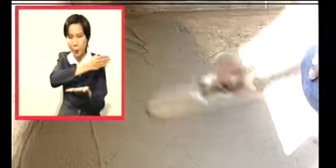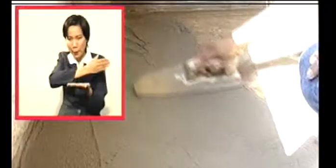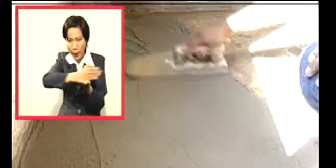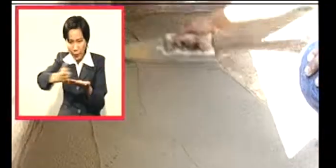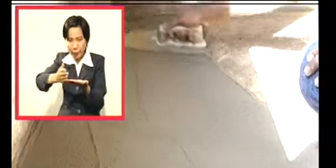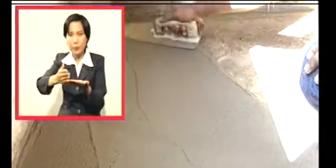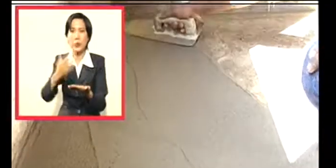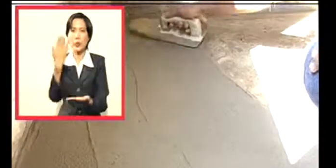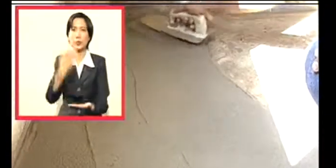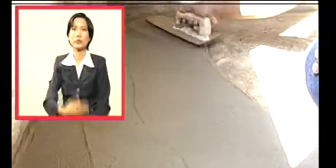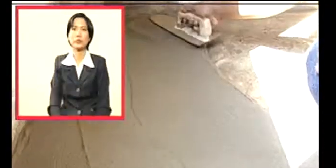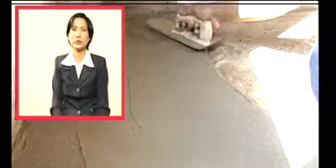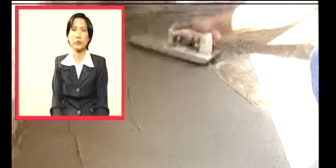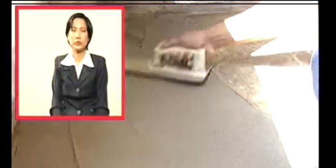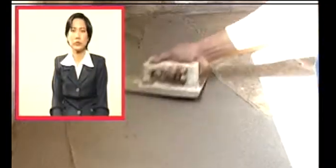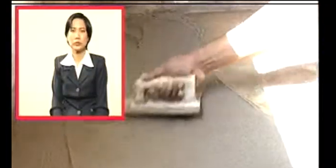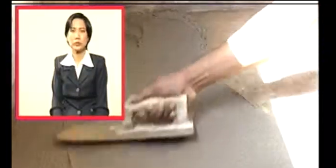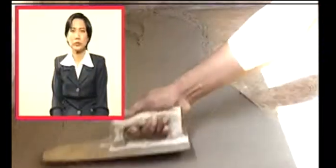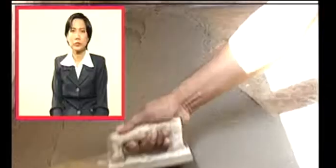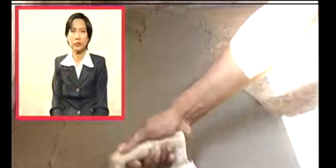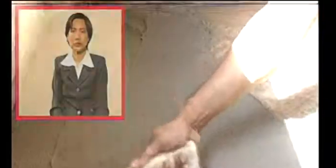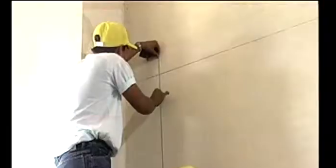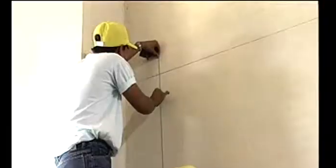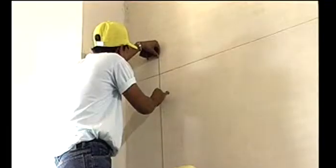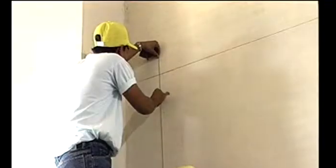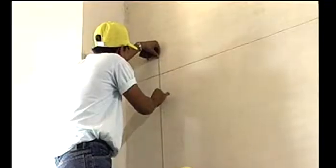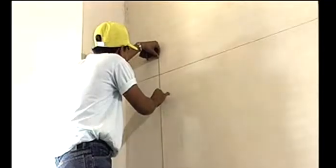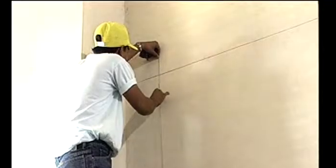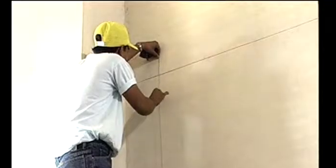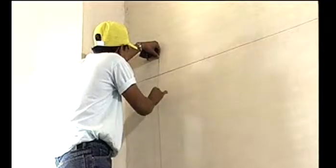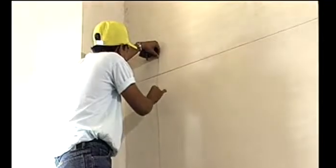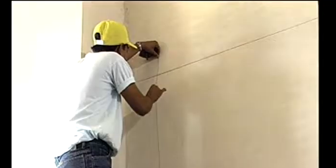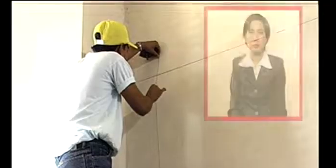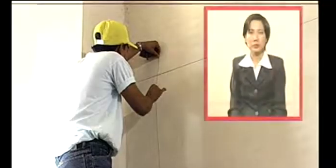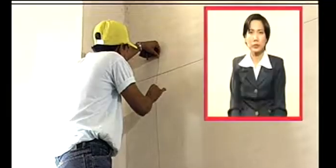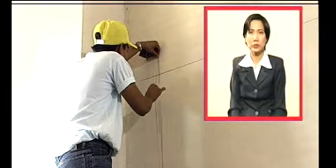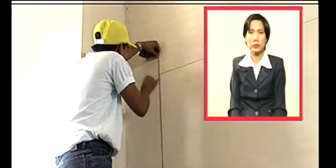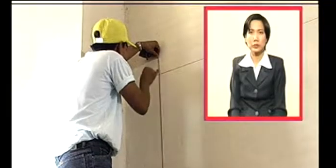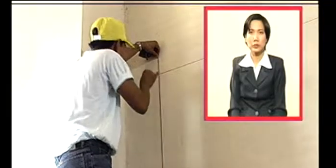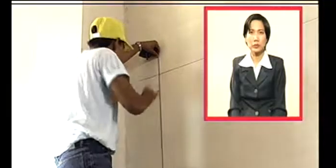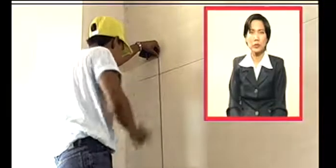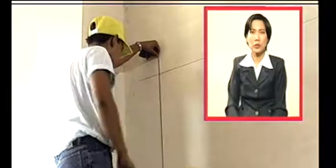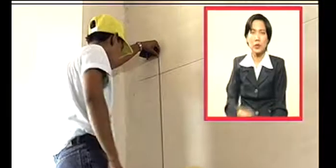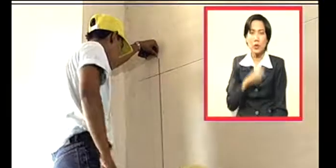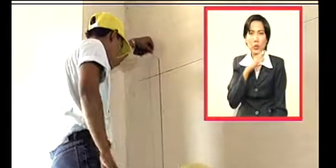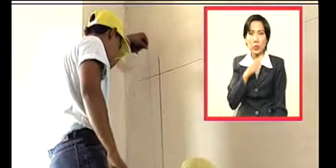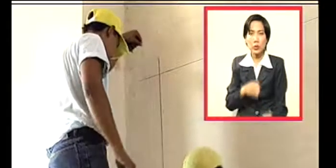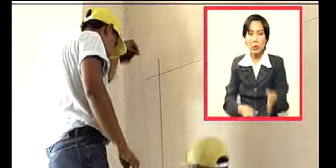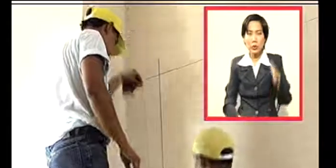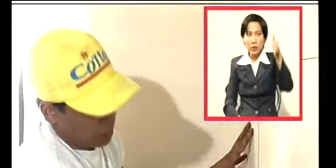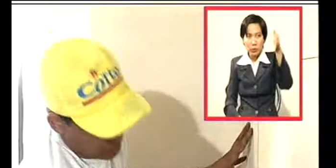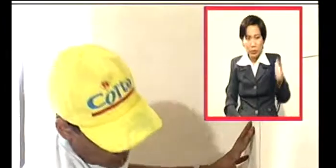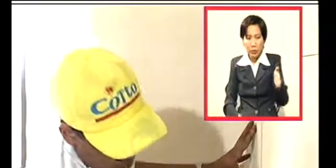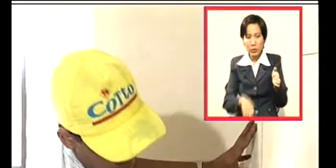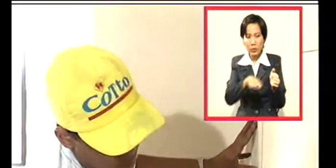ให้เรียบเสียก่อนในกรณีที่พื้นหรือผนังคอนกรีตเพิ่งสร้าง